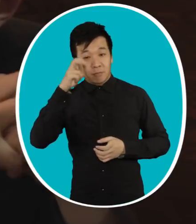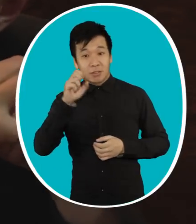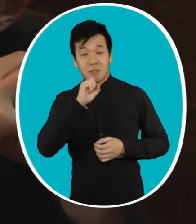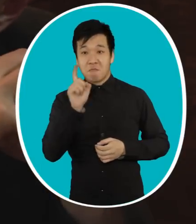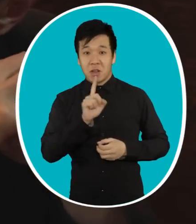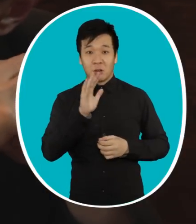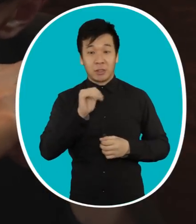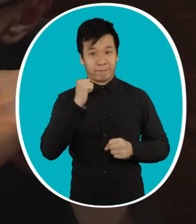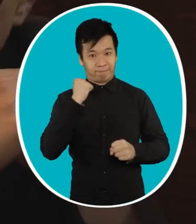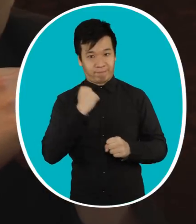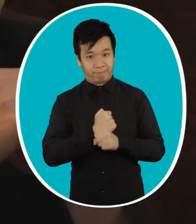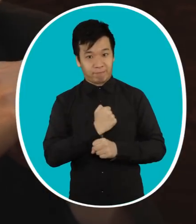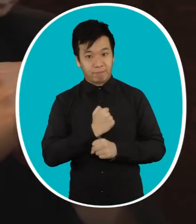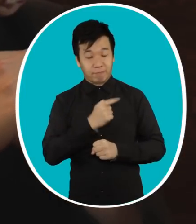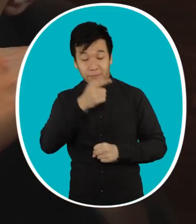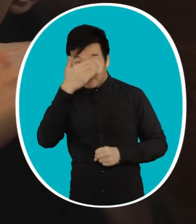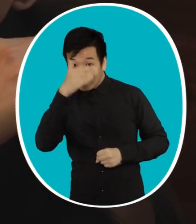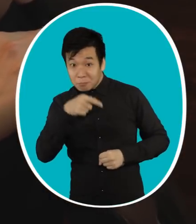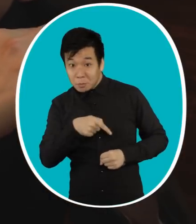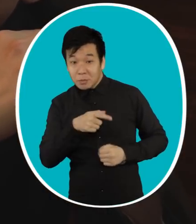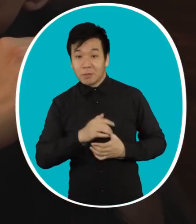做。你明白？